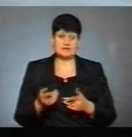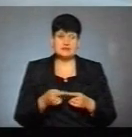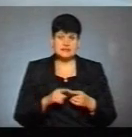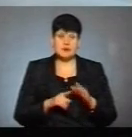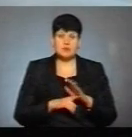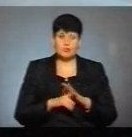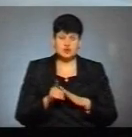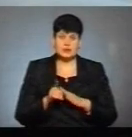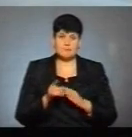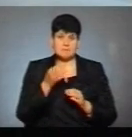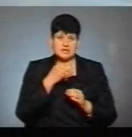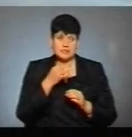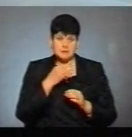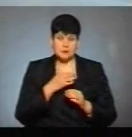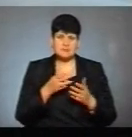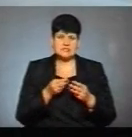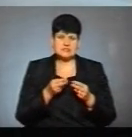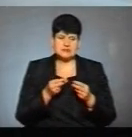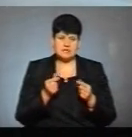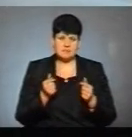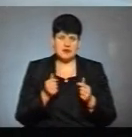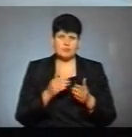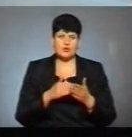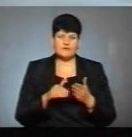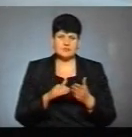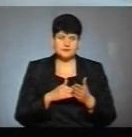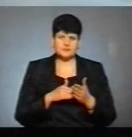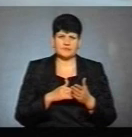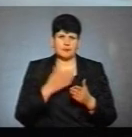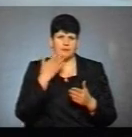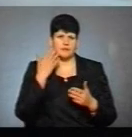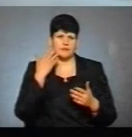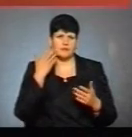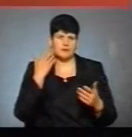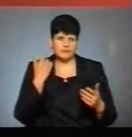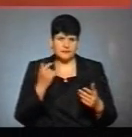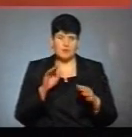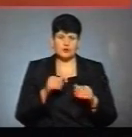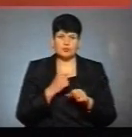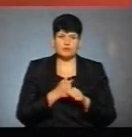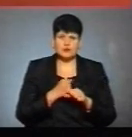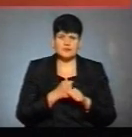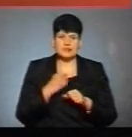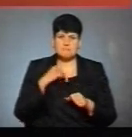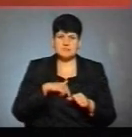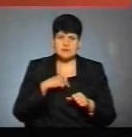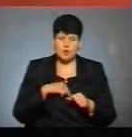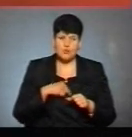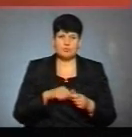починаємо з медикаментозного, ми знімаємо синдром відміни, потім повинні працювати психологи, повинні